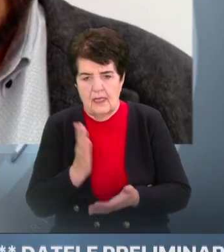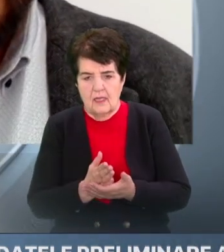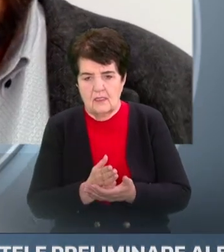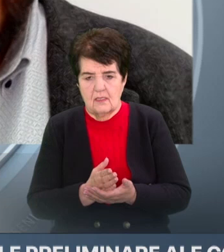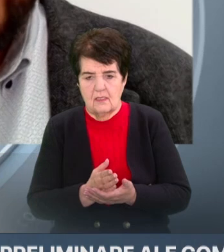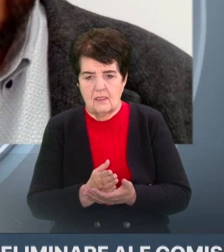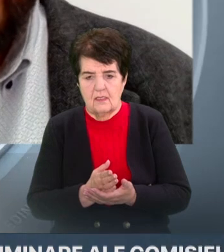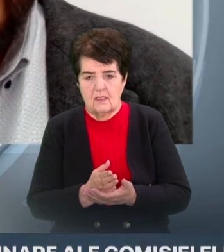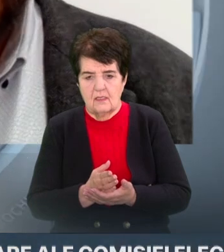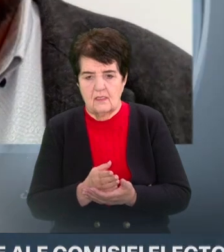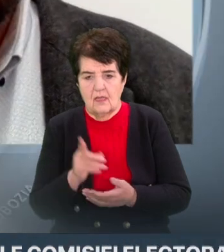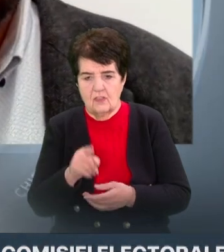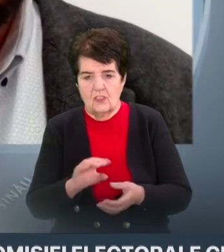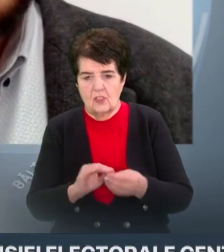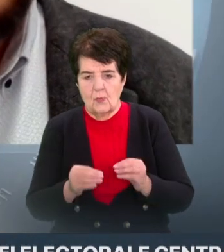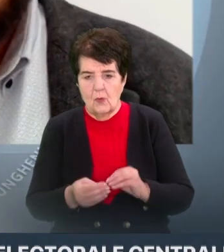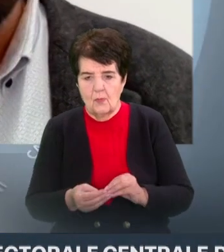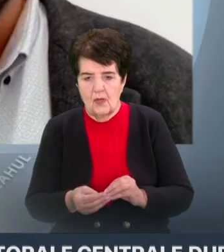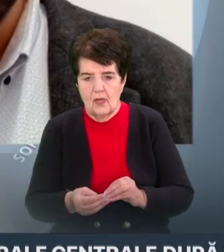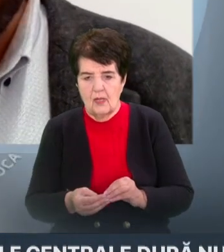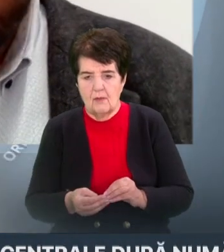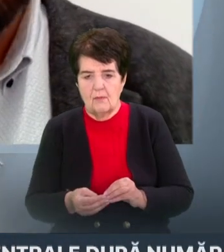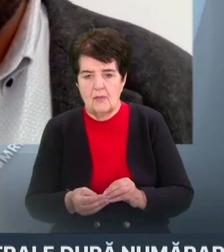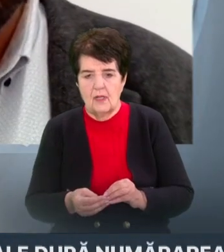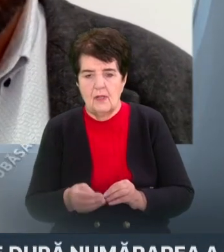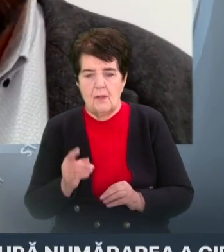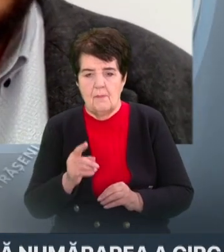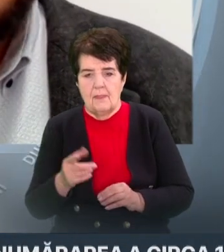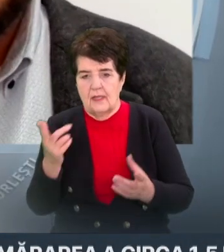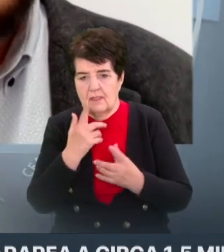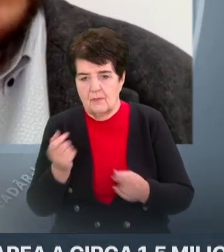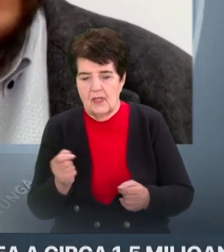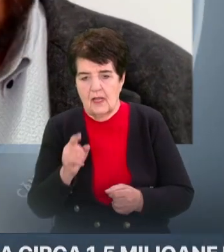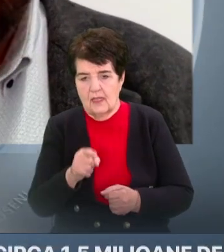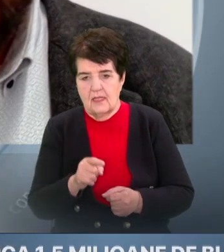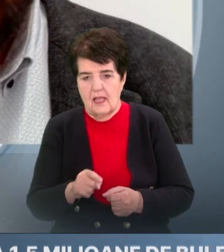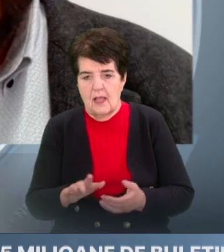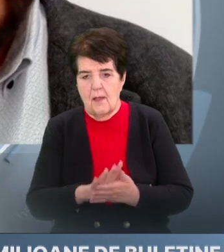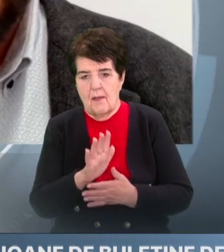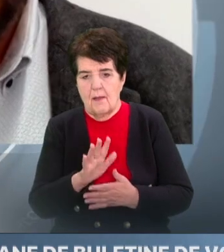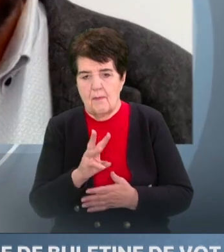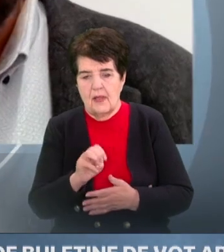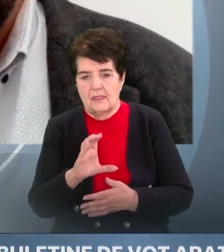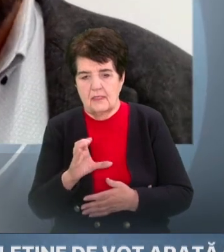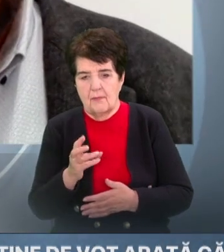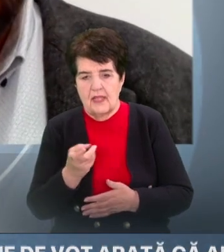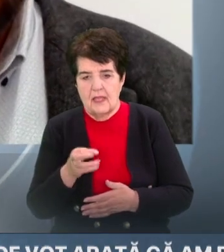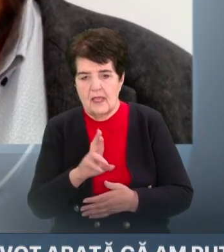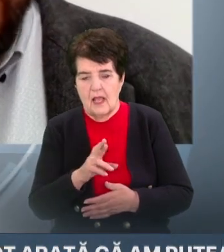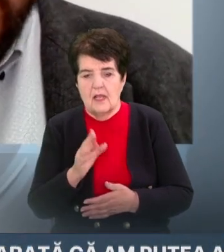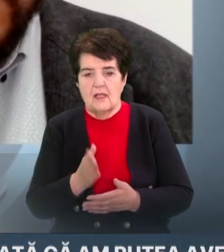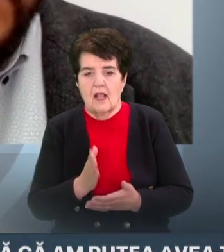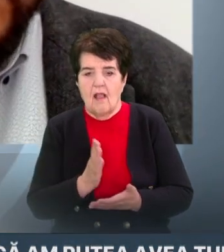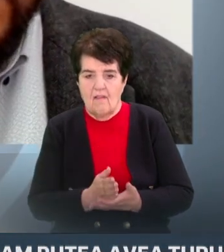există această problemă, este o problemă semnalată de mass media, este o problemă semnalată de societatea civilă, dar